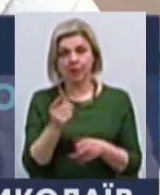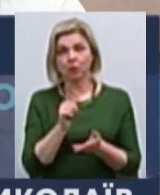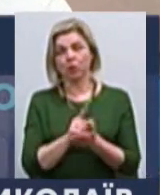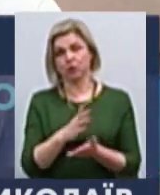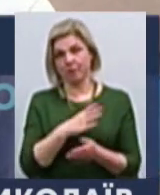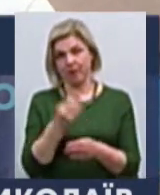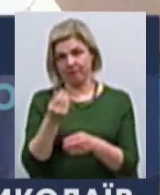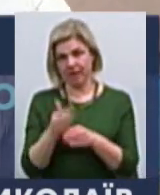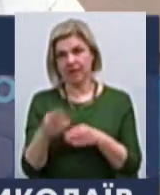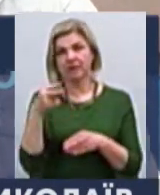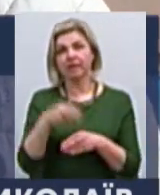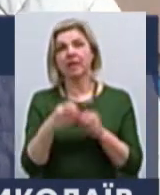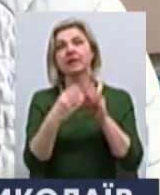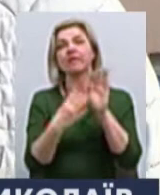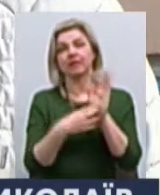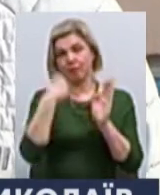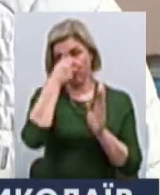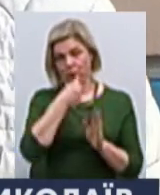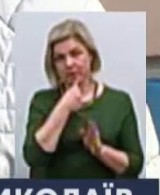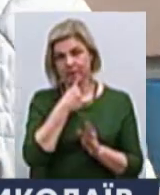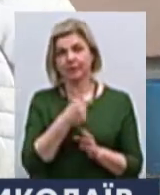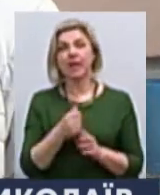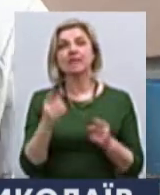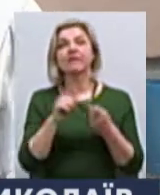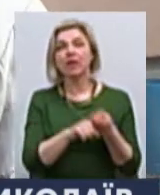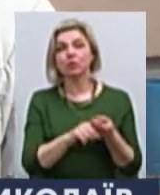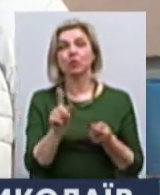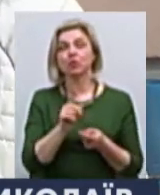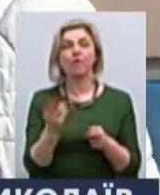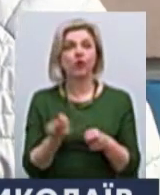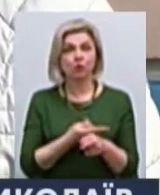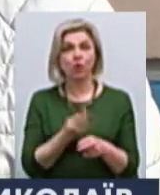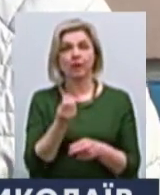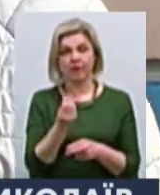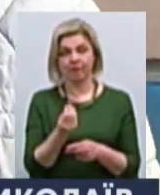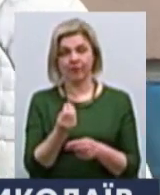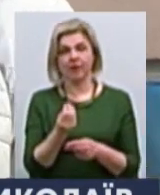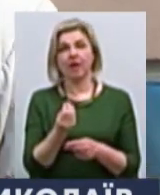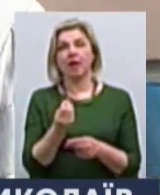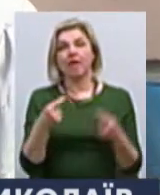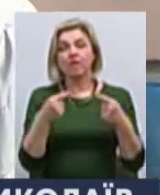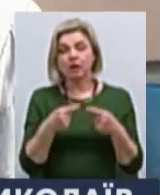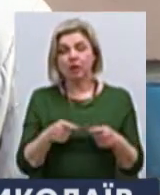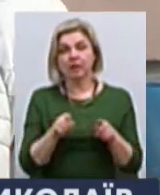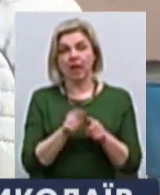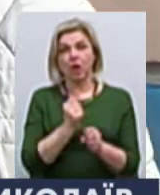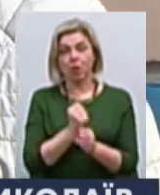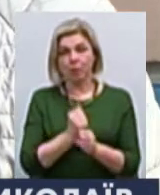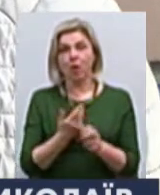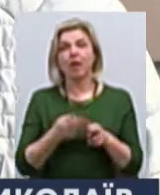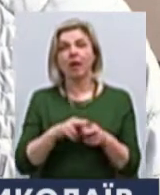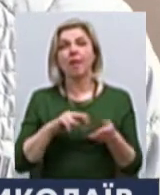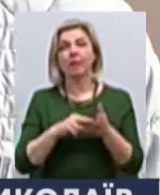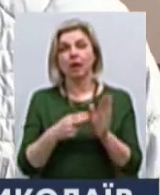були виділятися у 2019 році. В зв'язку з відсутністю грошових коштів, відповідні роботи, які